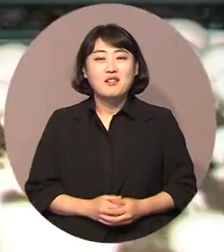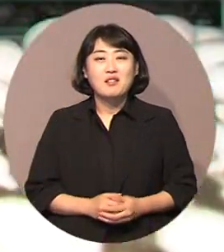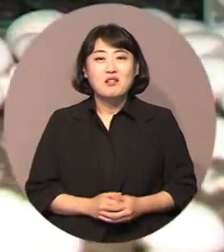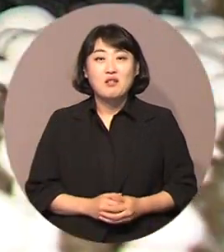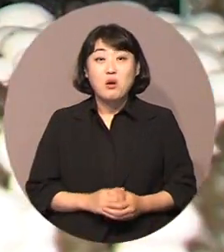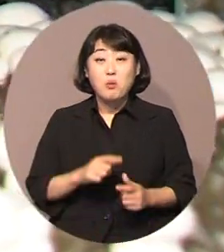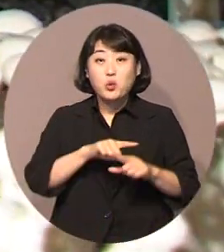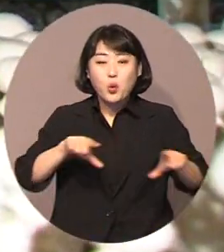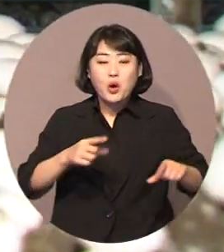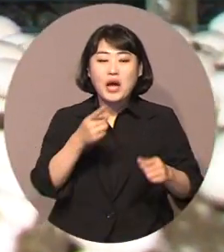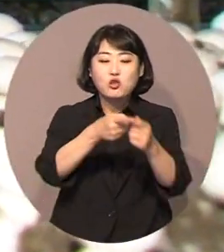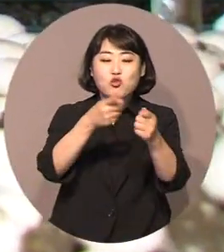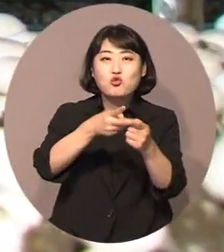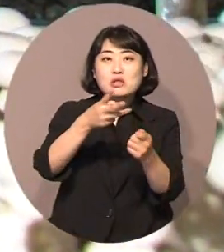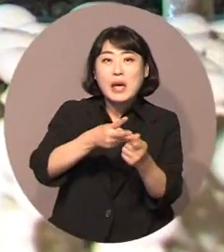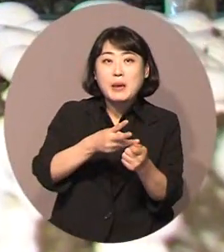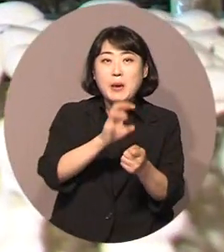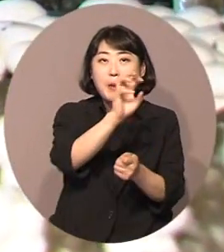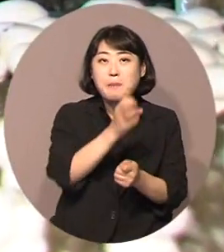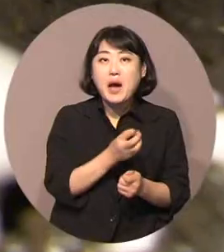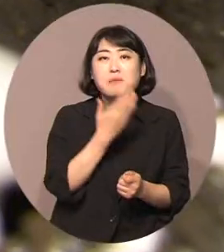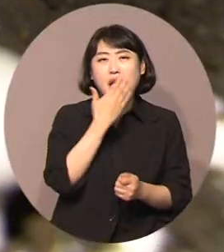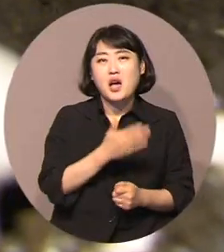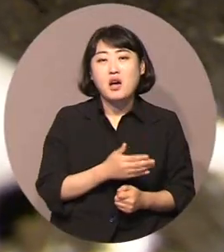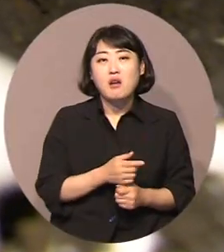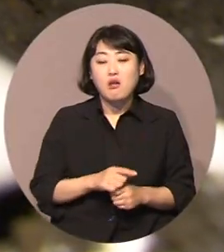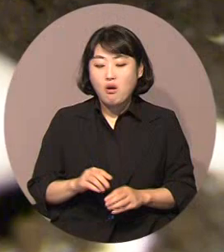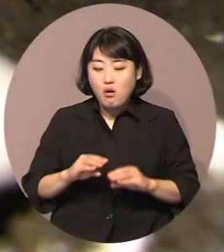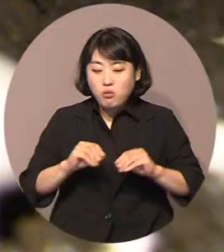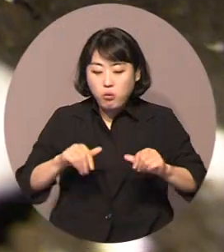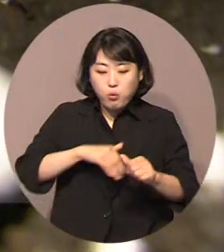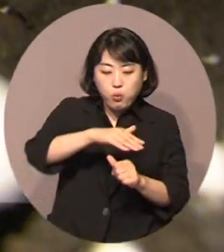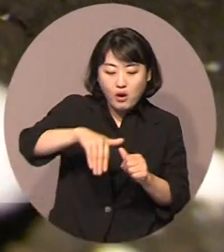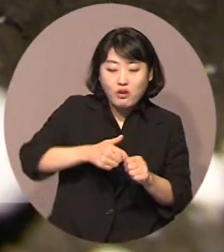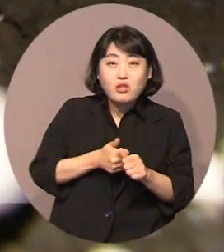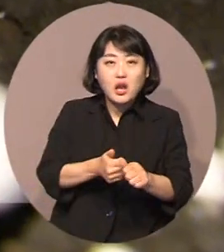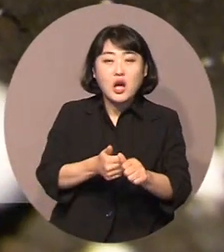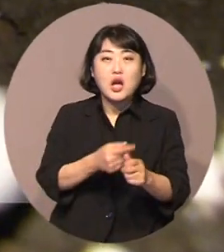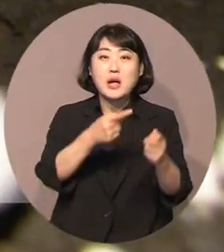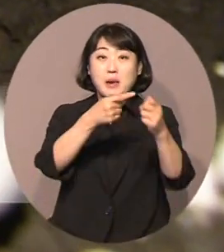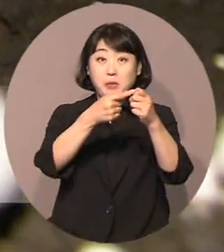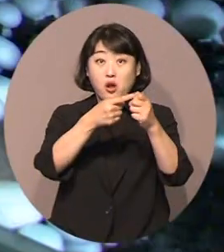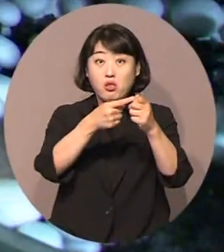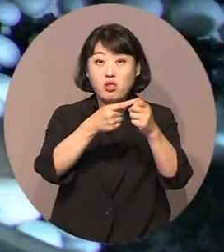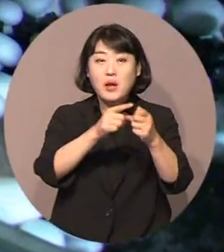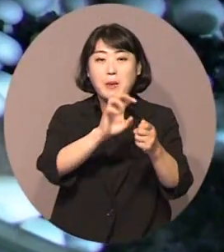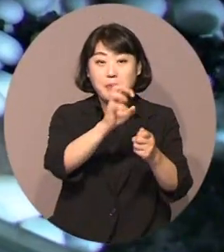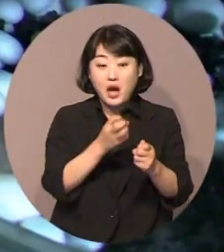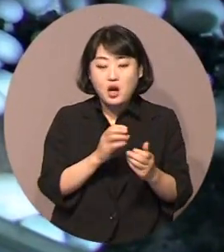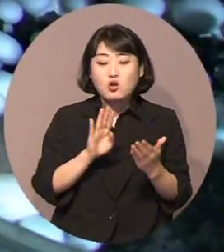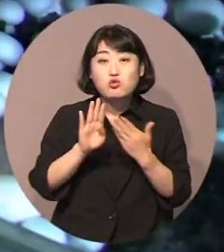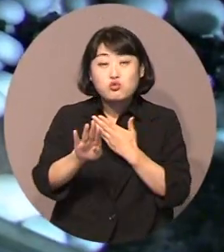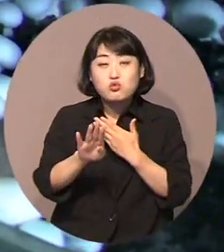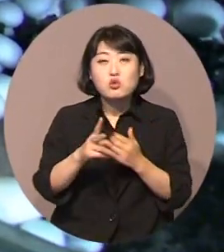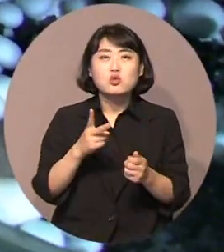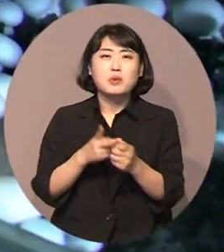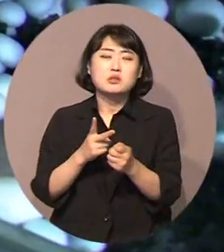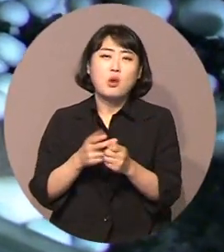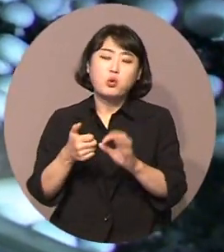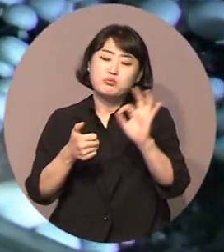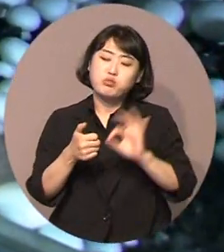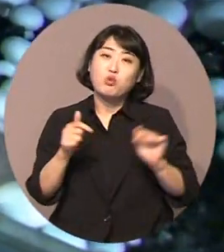양송이버섯은 보통 3번까지 수확을 할 수 있는데 배지 상태에 따라 보통 첫 수확 이후 생산량이 절반 가까이 줄지만